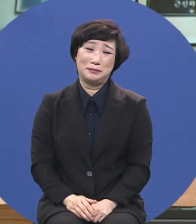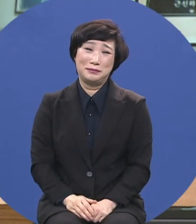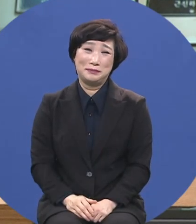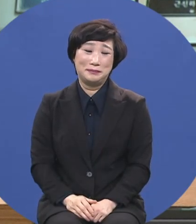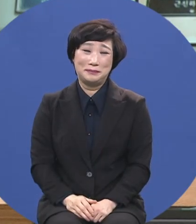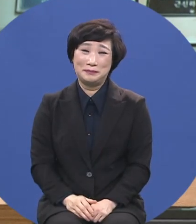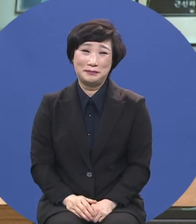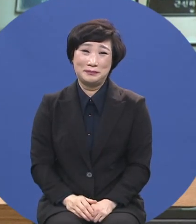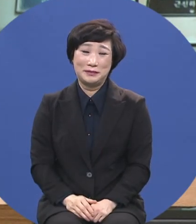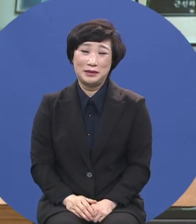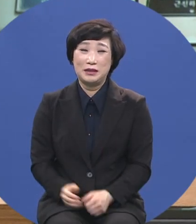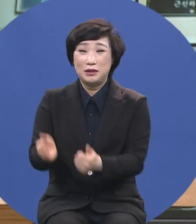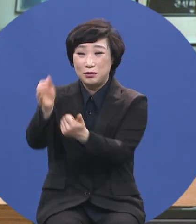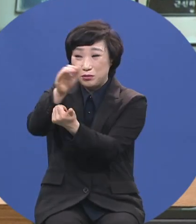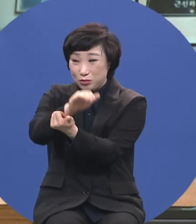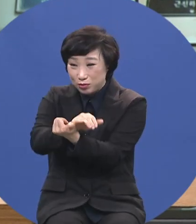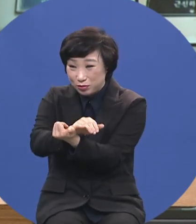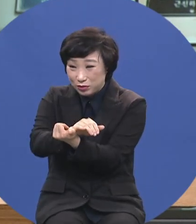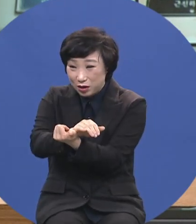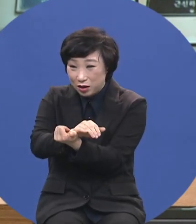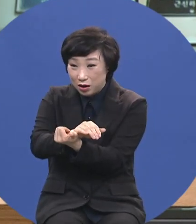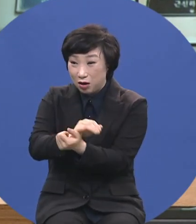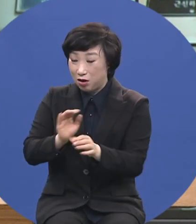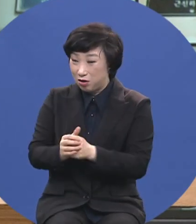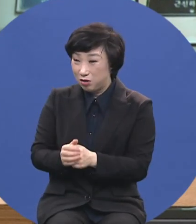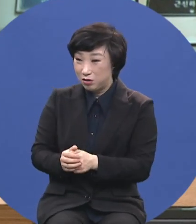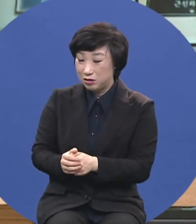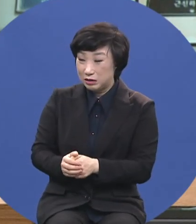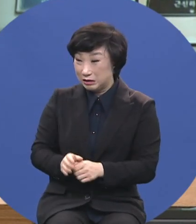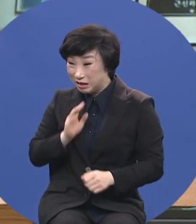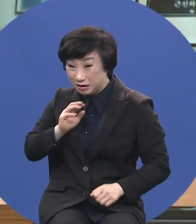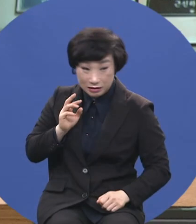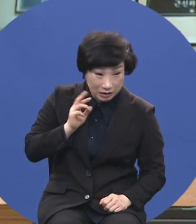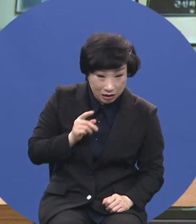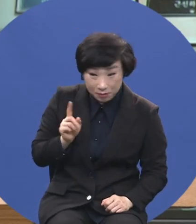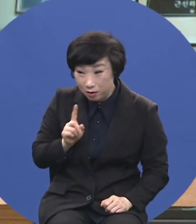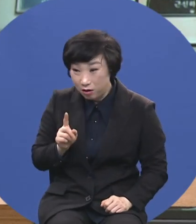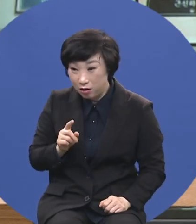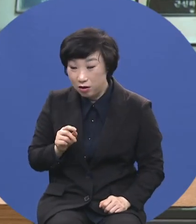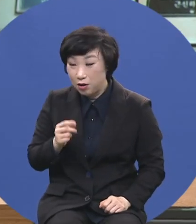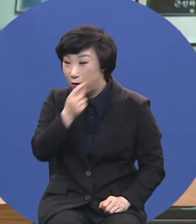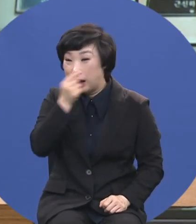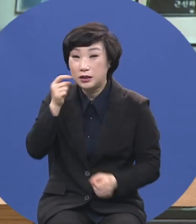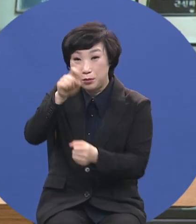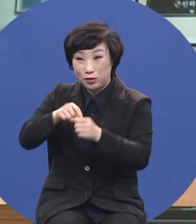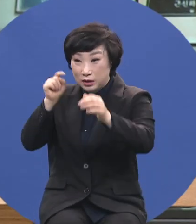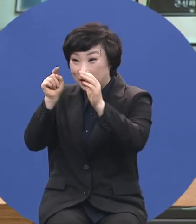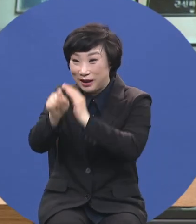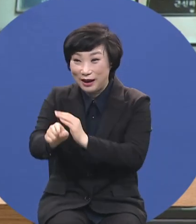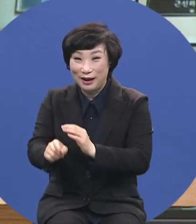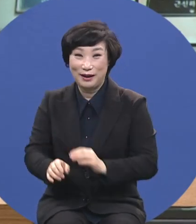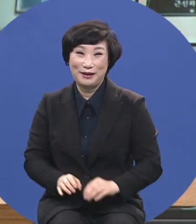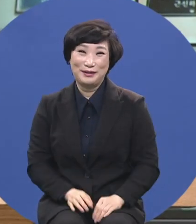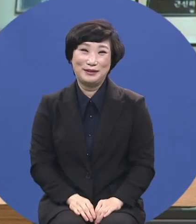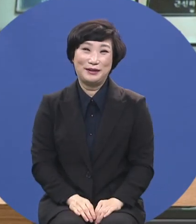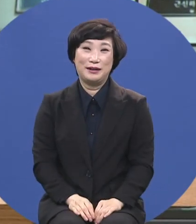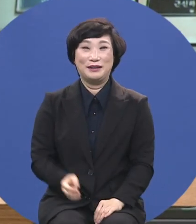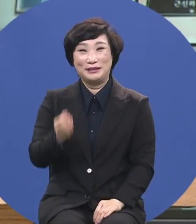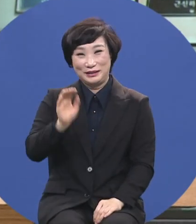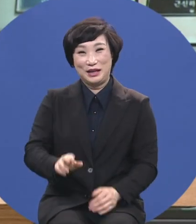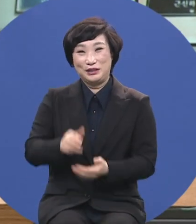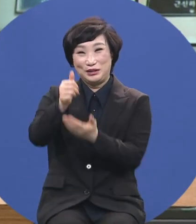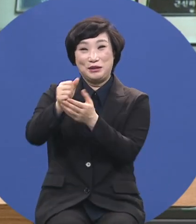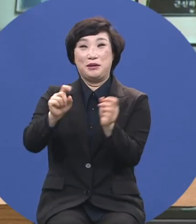그래서 무덤에서 사실이냐 아니냐 다시 죽음을 확인하러 갔어요. 그러나